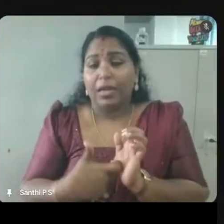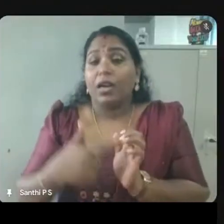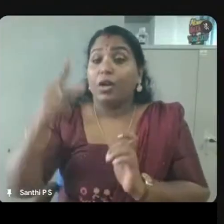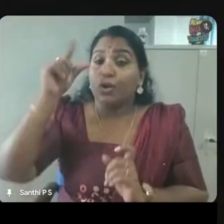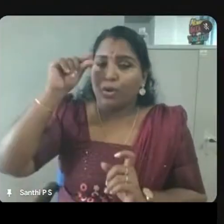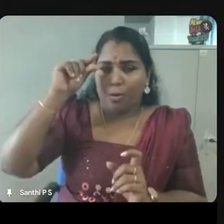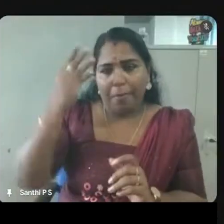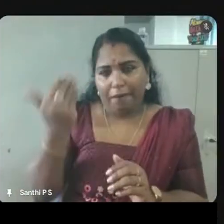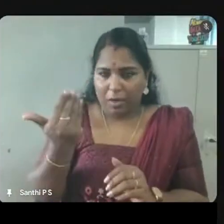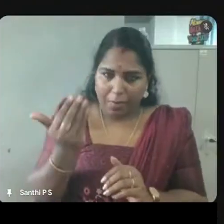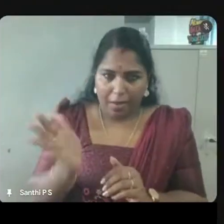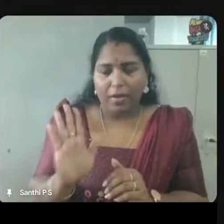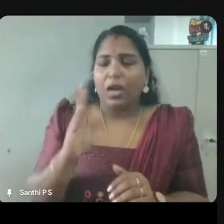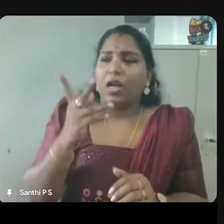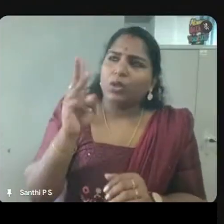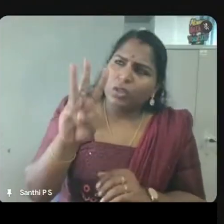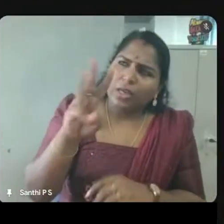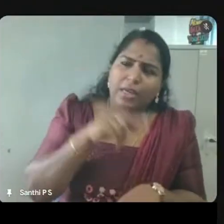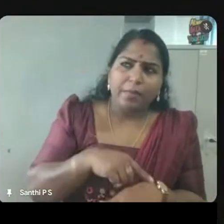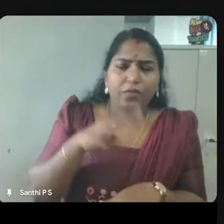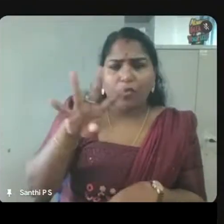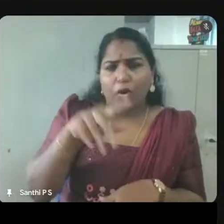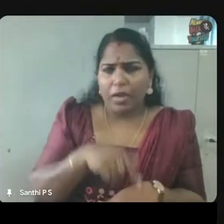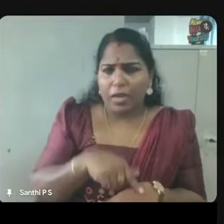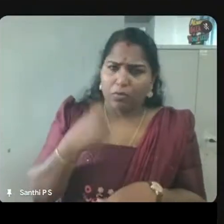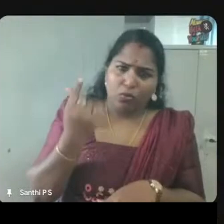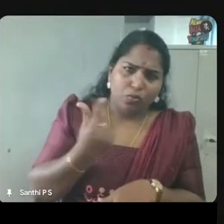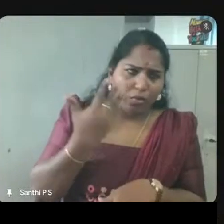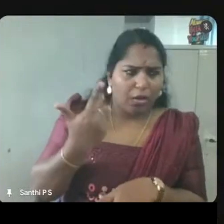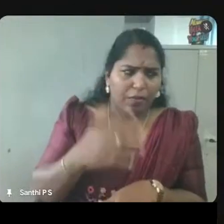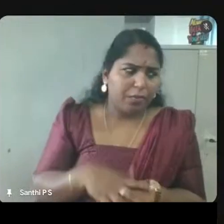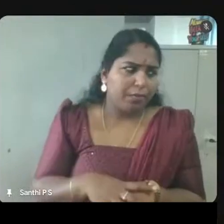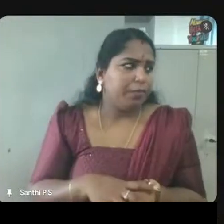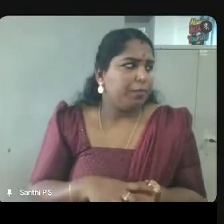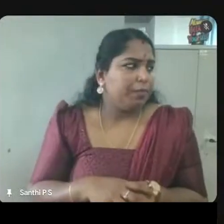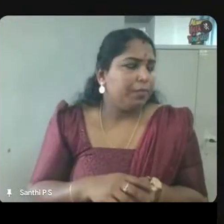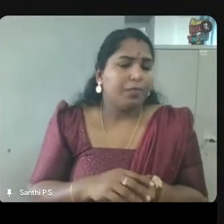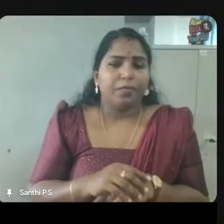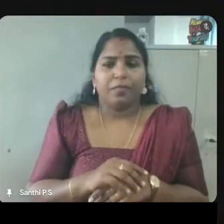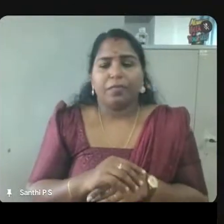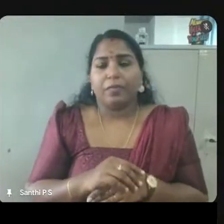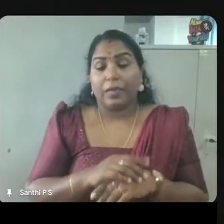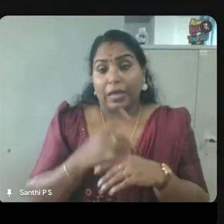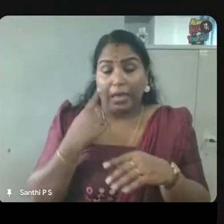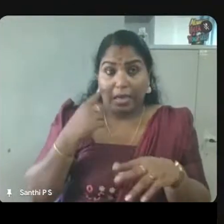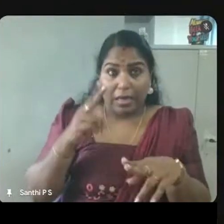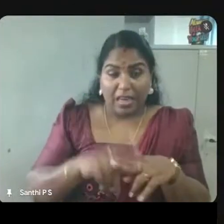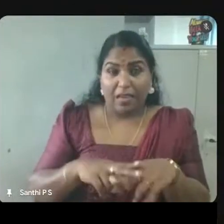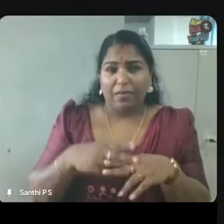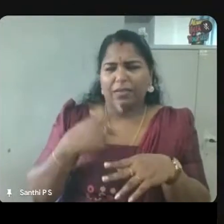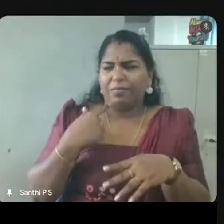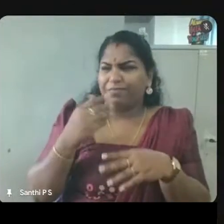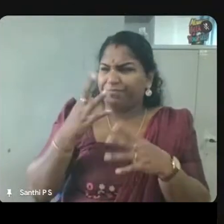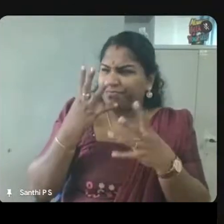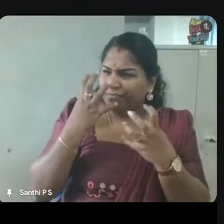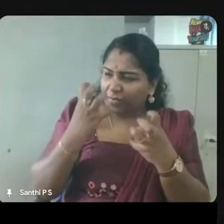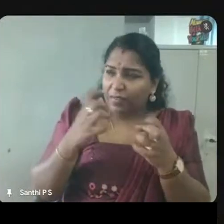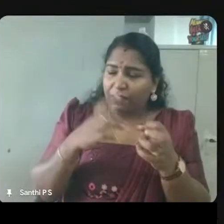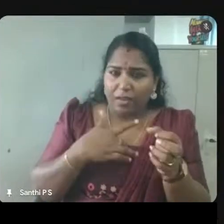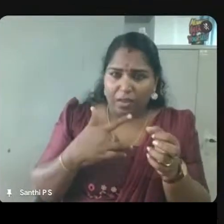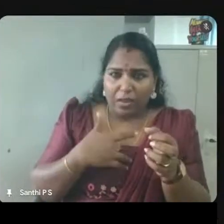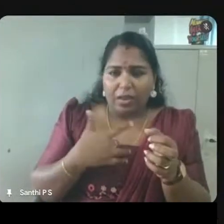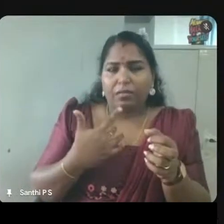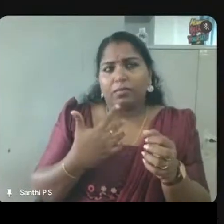വേണമെങ്കിൽ നമുക്ക് യൂസ് ചെയ്യാം, ഓരോരുത്തരുടെ സിവിയറിറ്റിക്ക് അനുസരിച്ച്. ആൻഡ് കണ്ണ് ഈ ഡ്രൈനെസ് വരുമ്പോൾ കണ്ണ് തിരുമുന്ന ഒരു ടെൻഡൻസി വരും, കണ്ണിൽ പൊടി വീണതായിട്ട് തോന്നും. അപ്പൊ